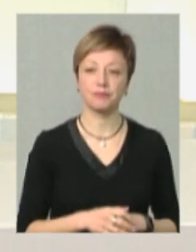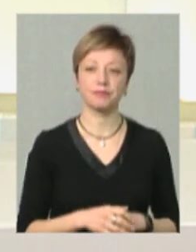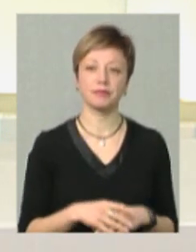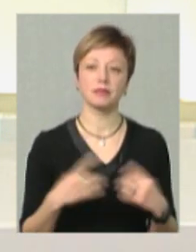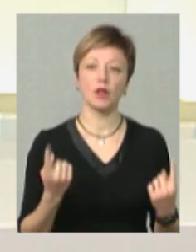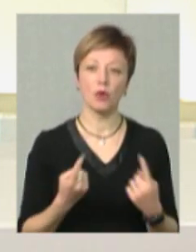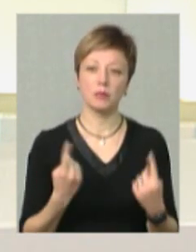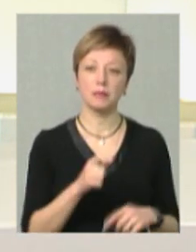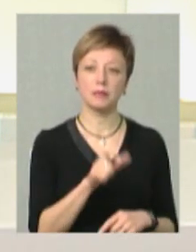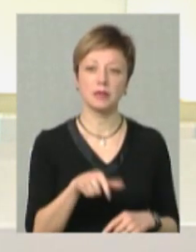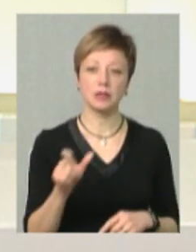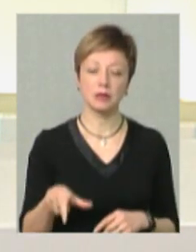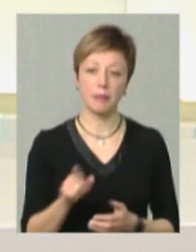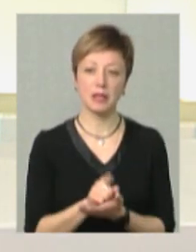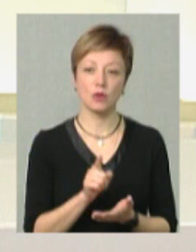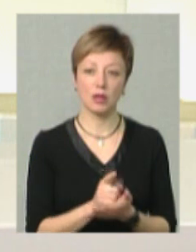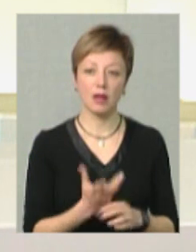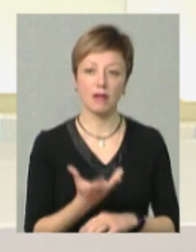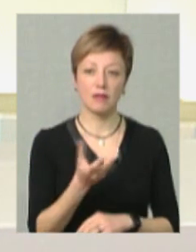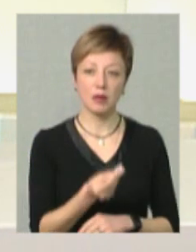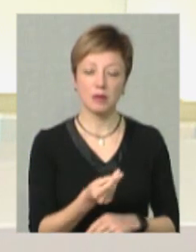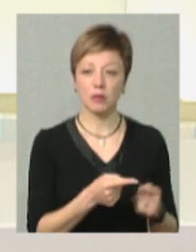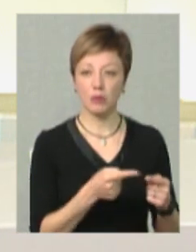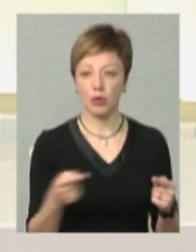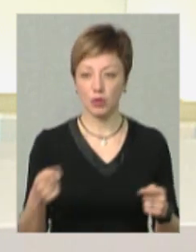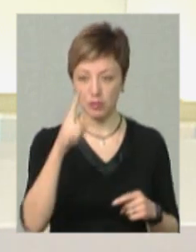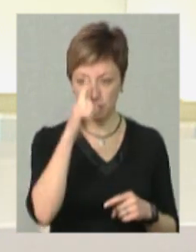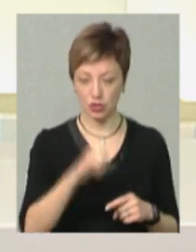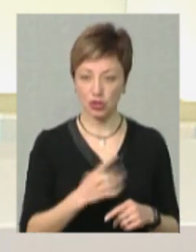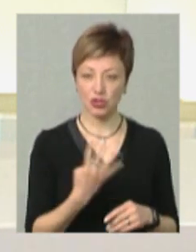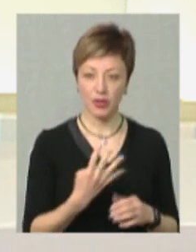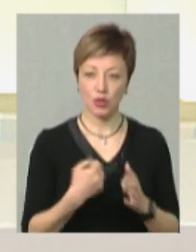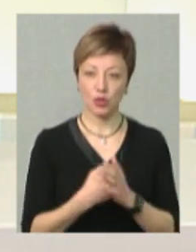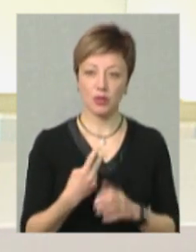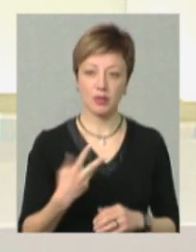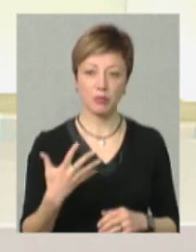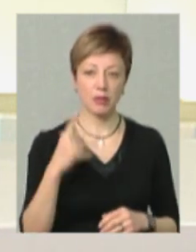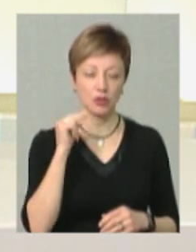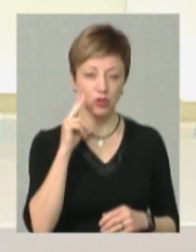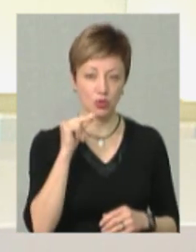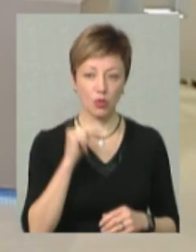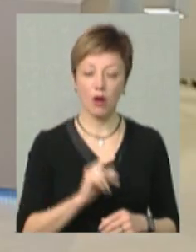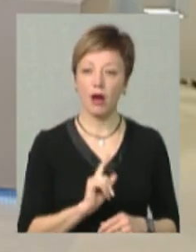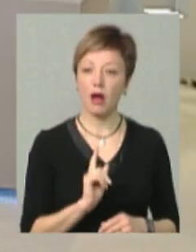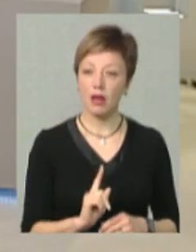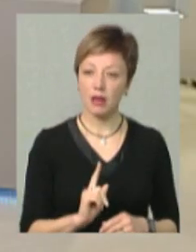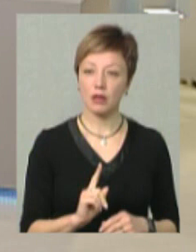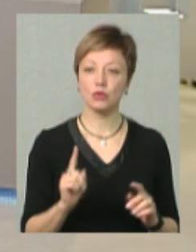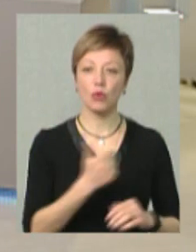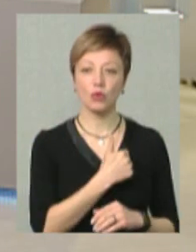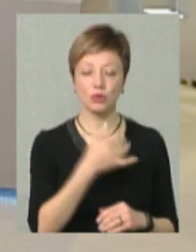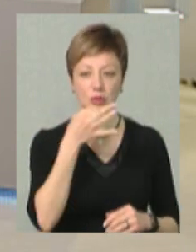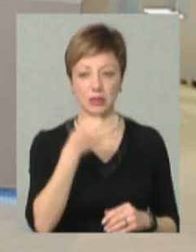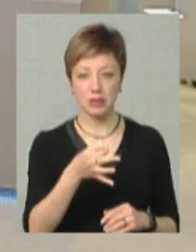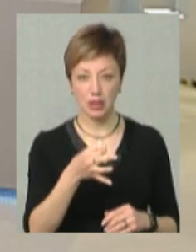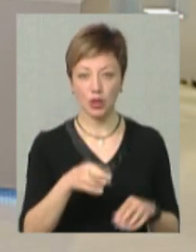Цивільні пенсіонери, виплата пенсії здійснюється протягом місяця з 4 по 25 число. Але одночасно, що хочу